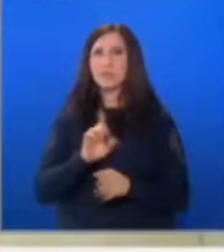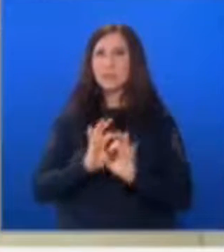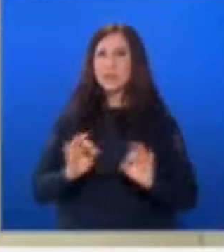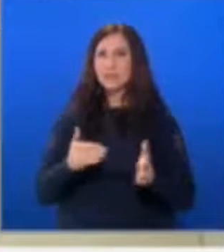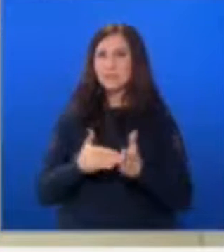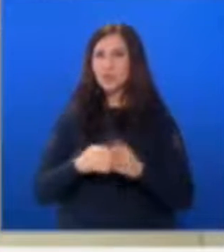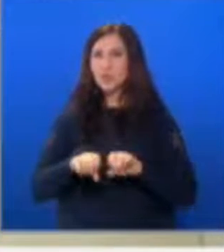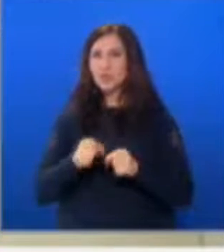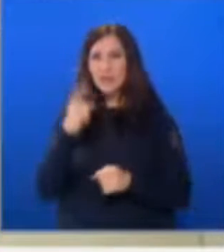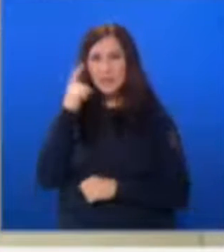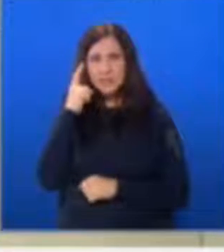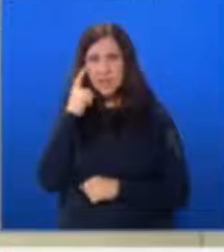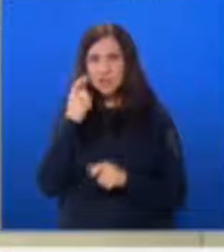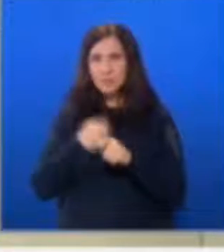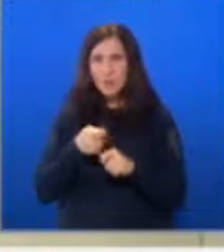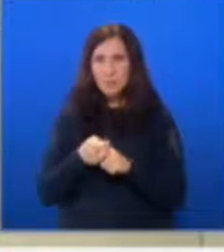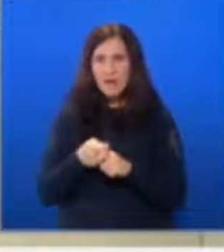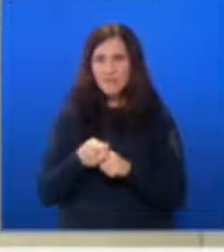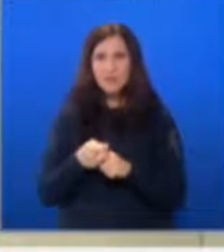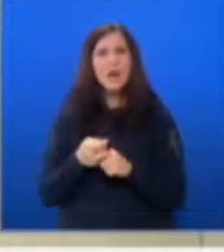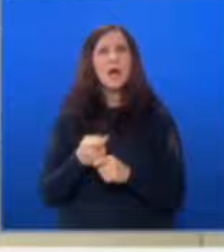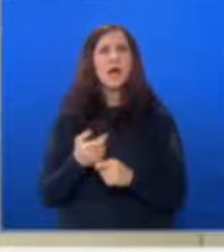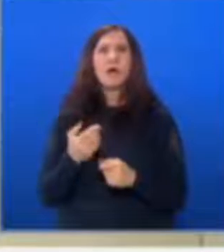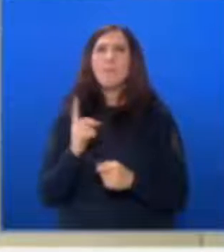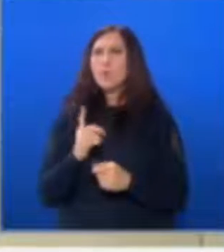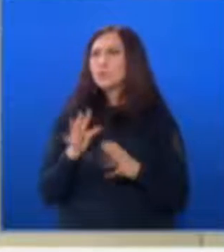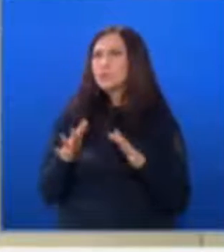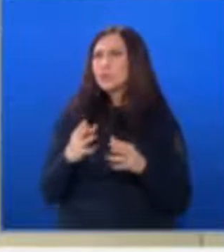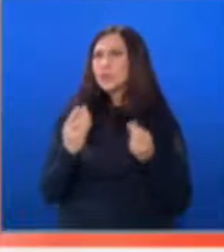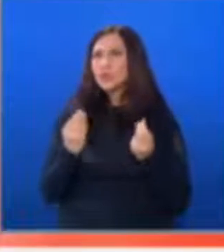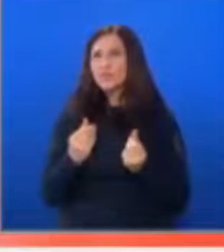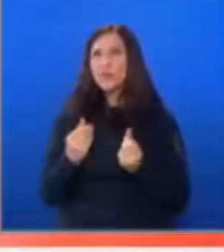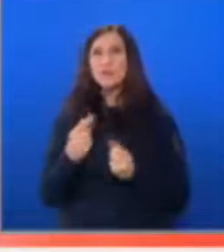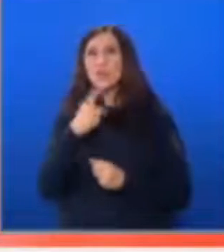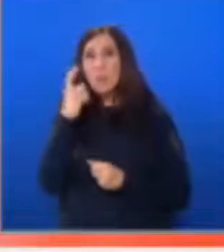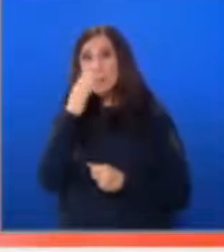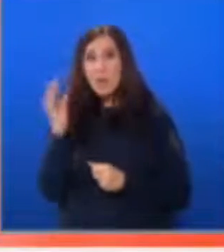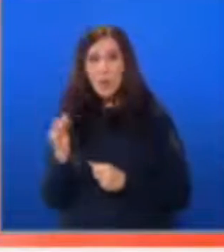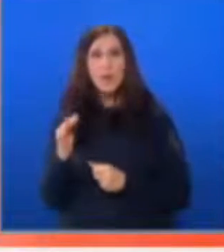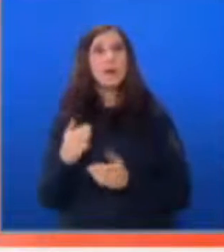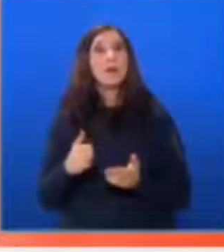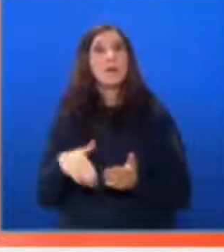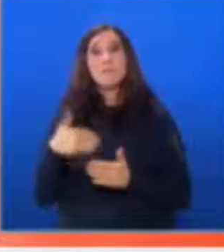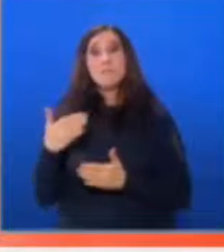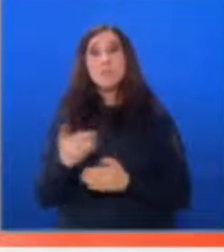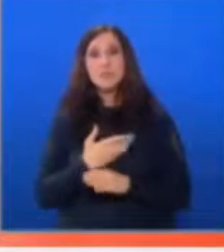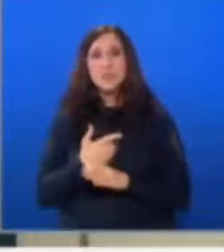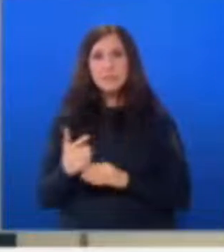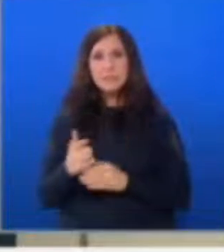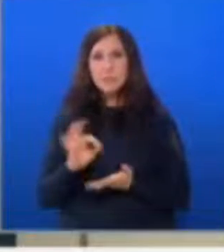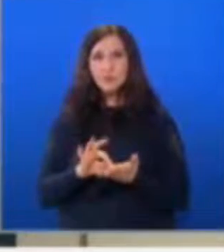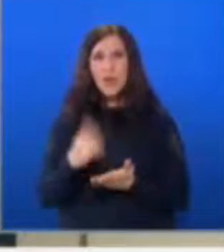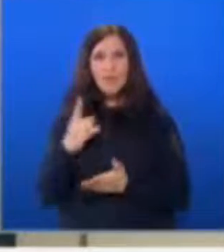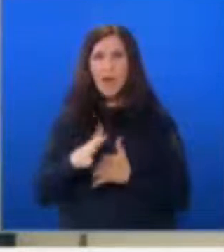повредата, но се знае, че поправката й би струвала най-малко 100 милиона лева. През миналата седмица на посещение била група от една